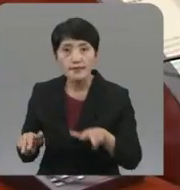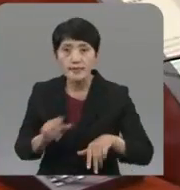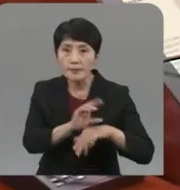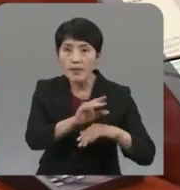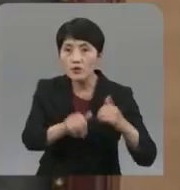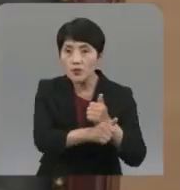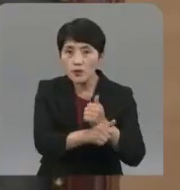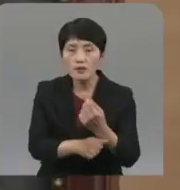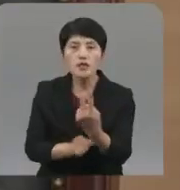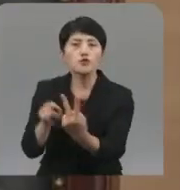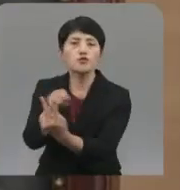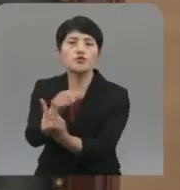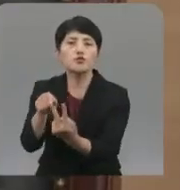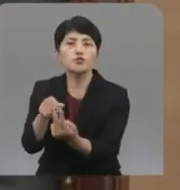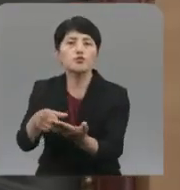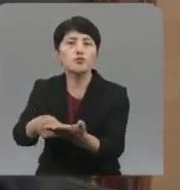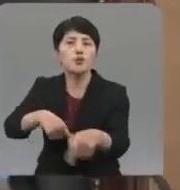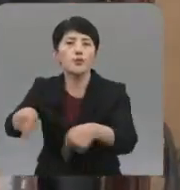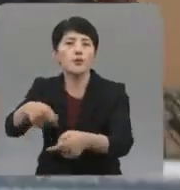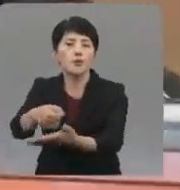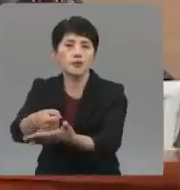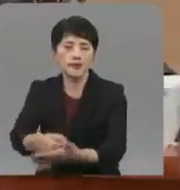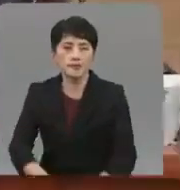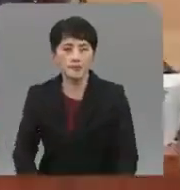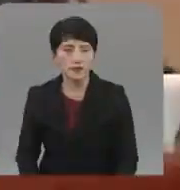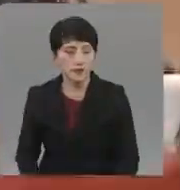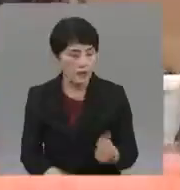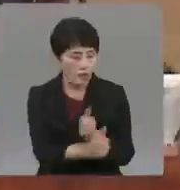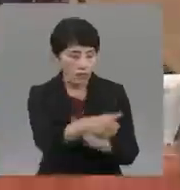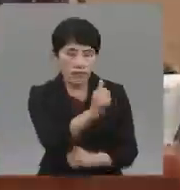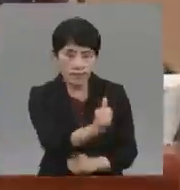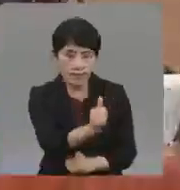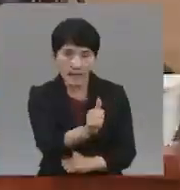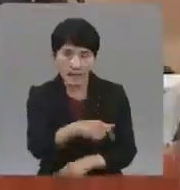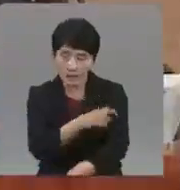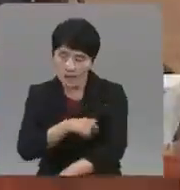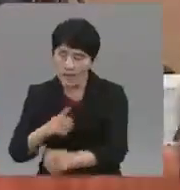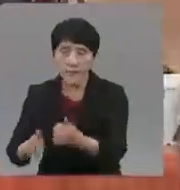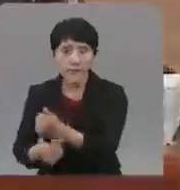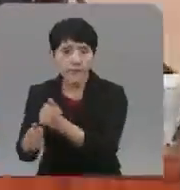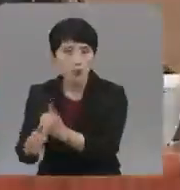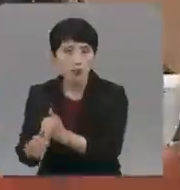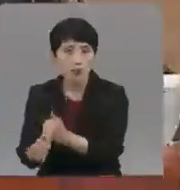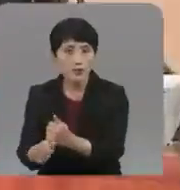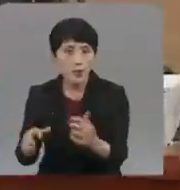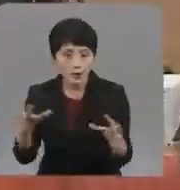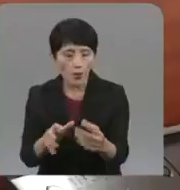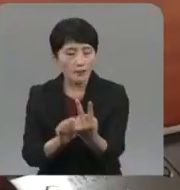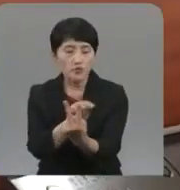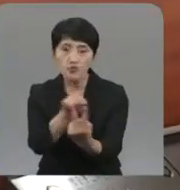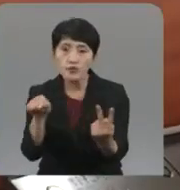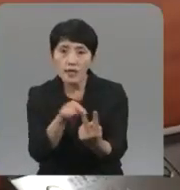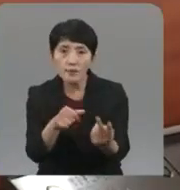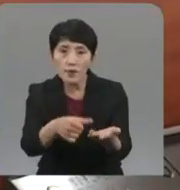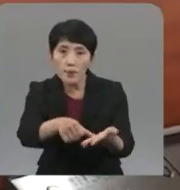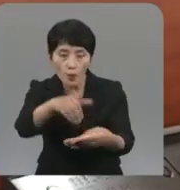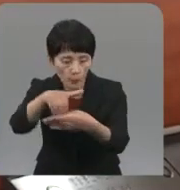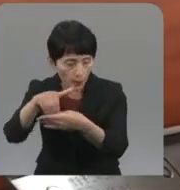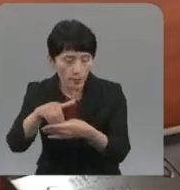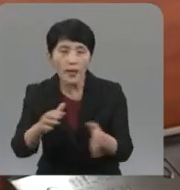có ý kiến cho rằng ủy ban này sẽ xúc tiến xử lý nhanh Các vấn đề chính như thay thế thành viên hội đồng quản trị của các đài phát sóng công cộng